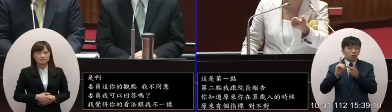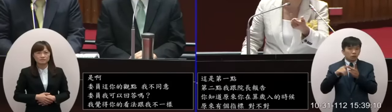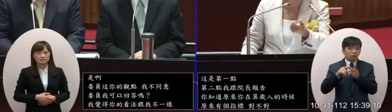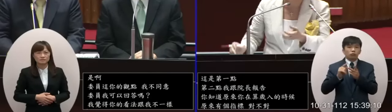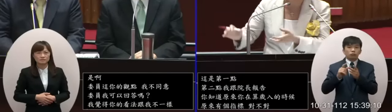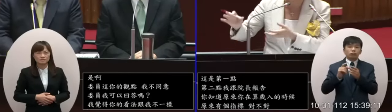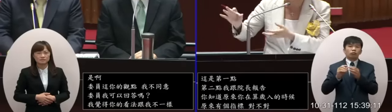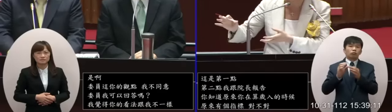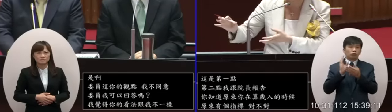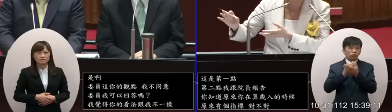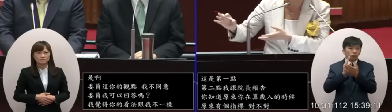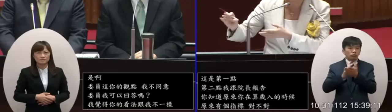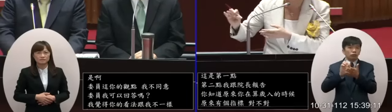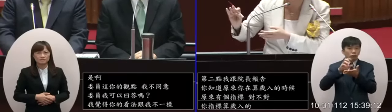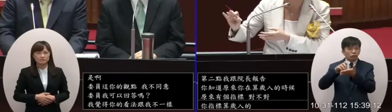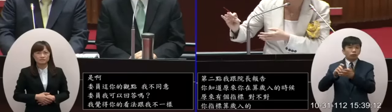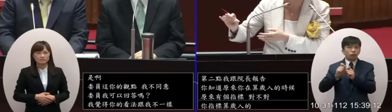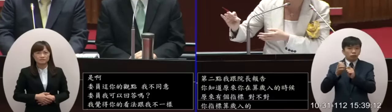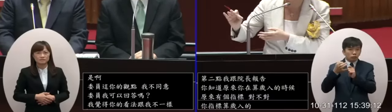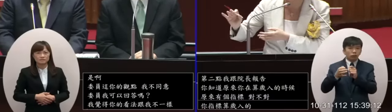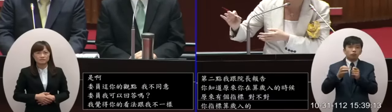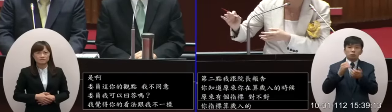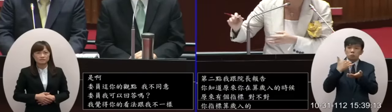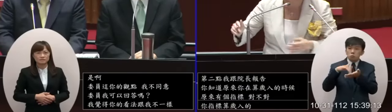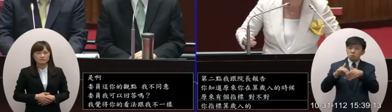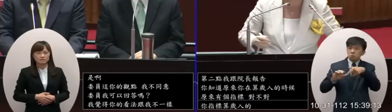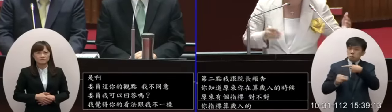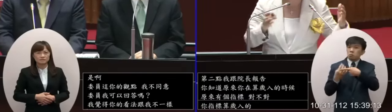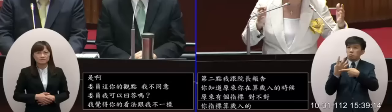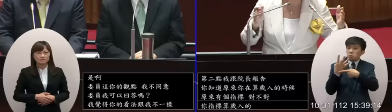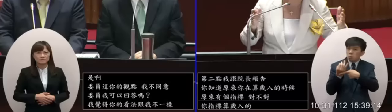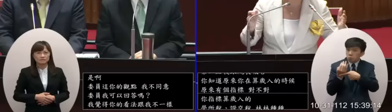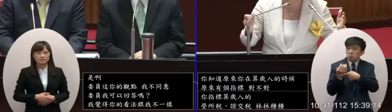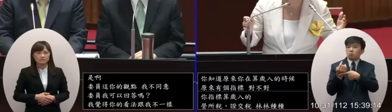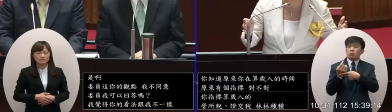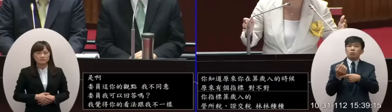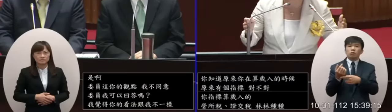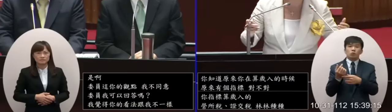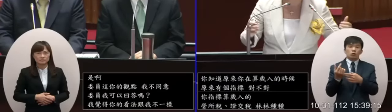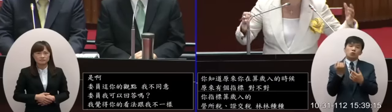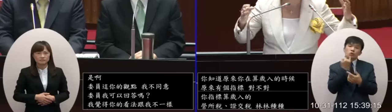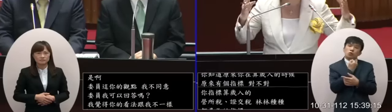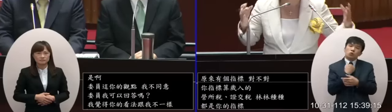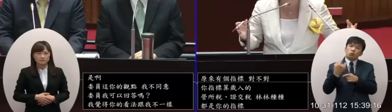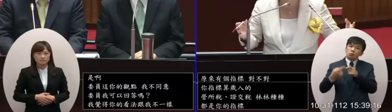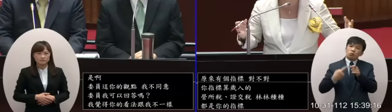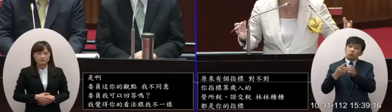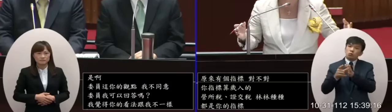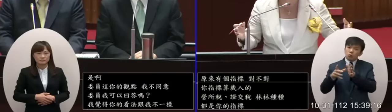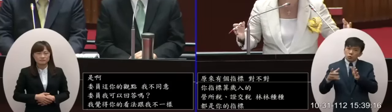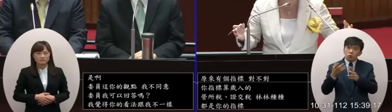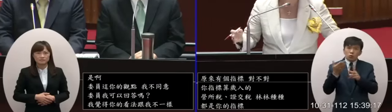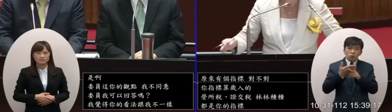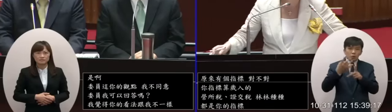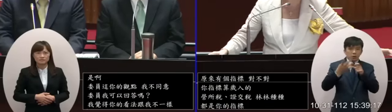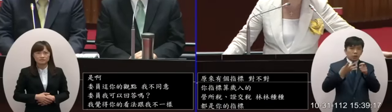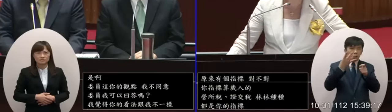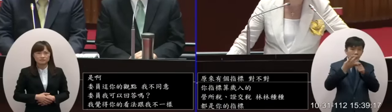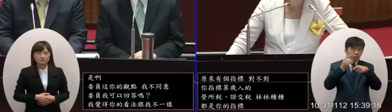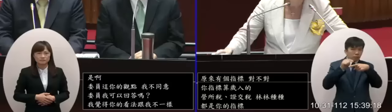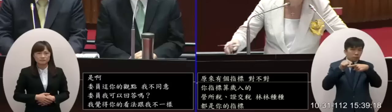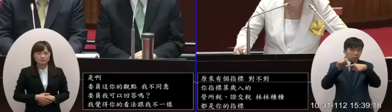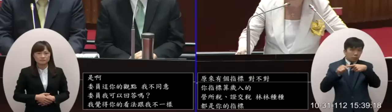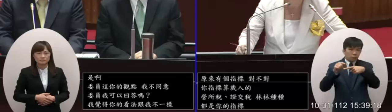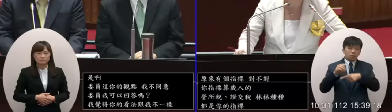证交税也好，你的百分比的基础呢，是比如说有时候是用一年，有时候是用四年的平均。你知